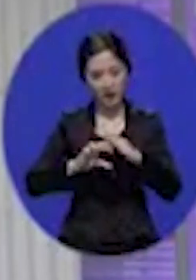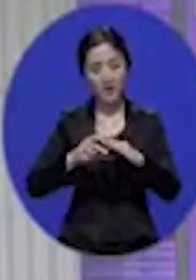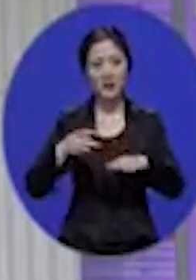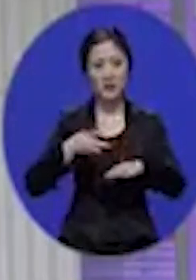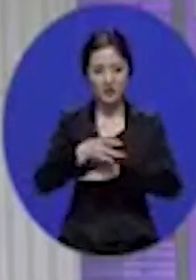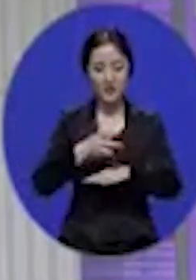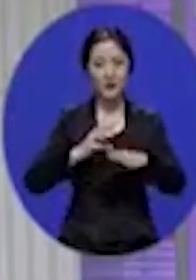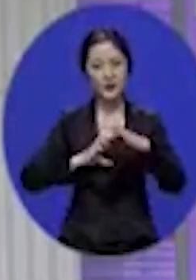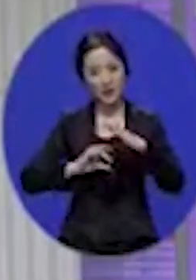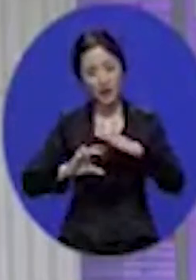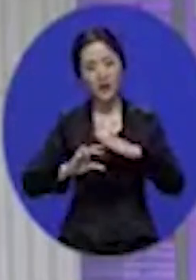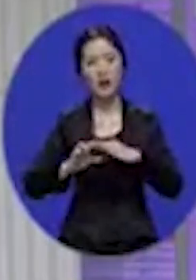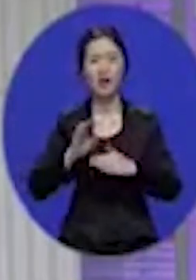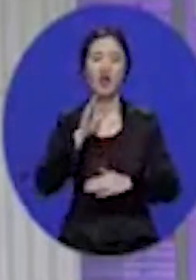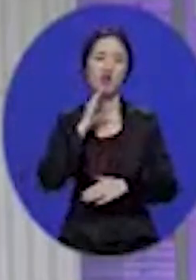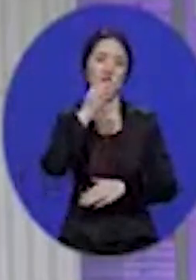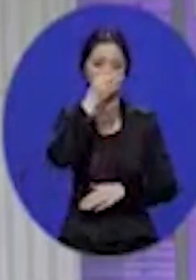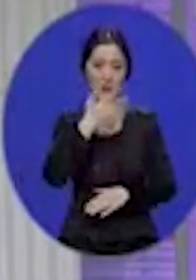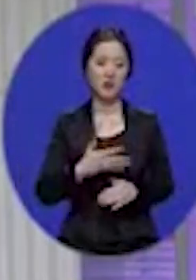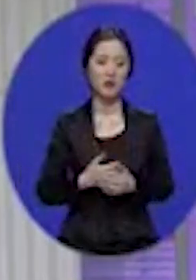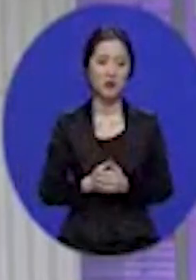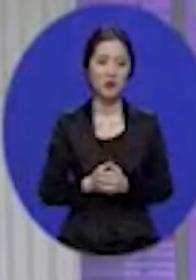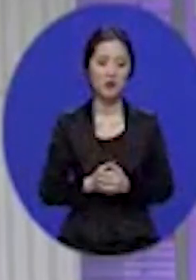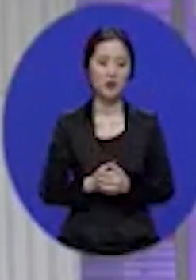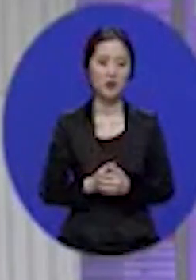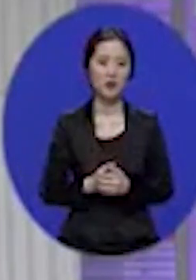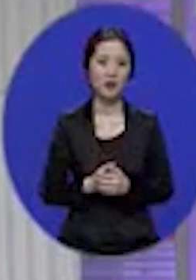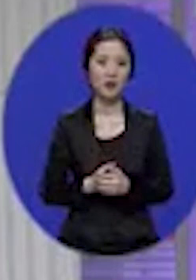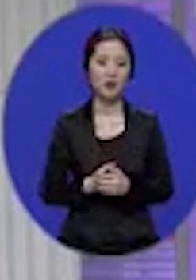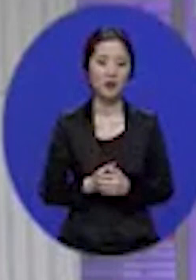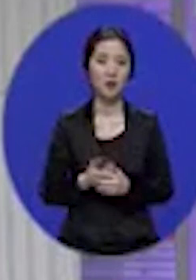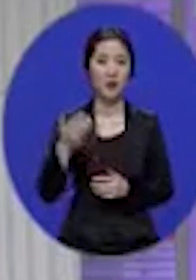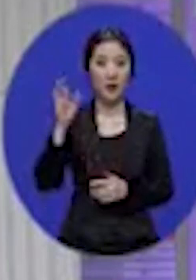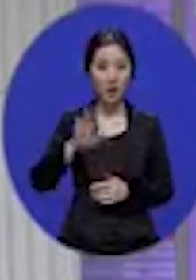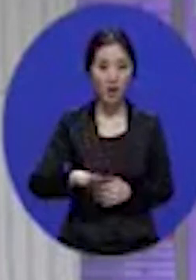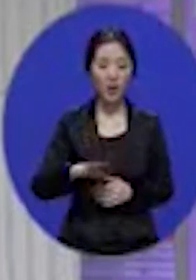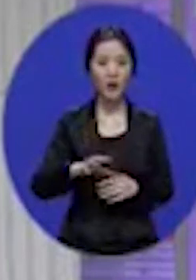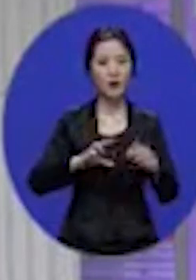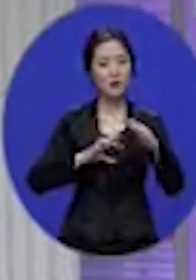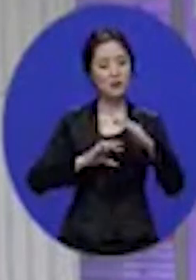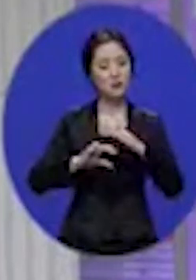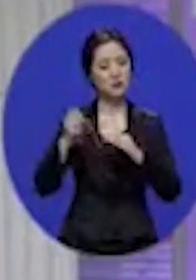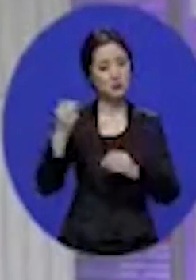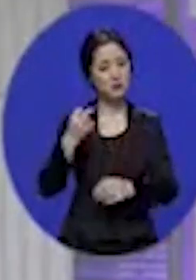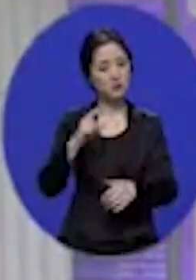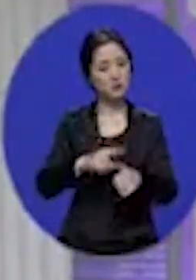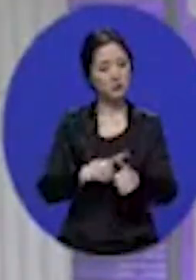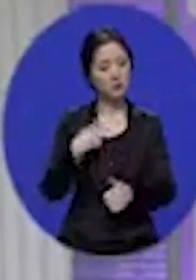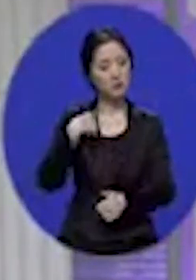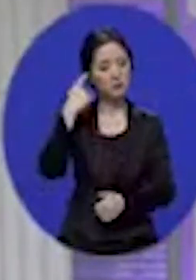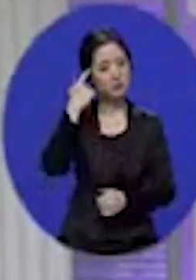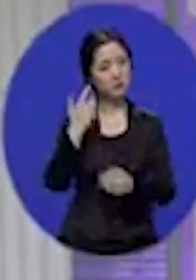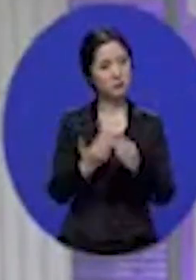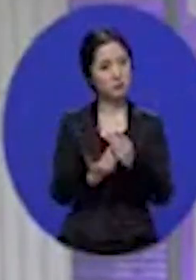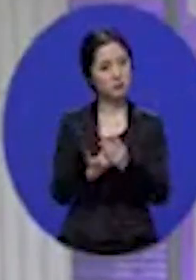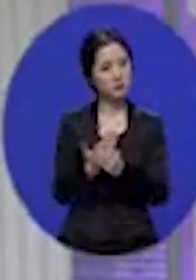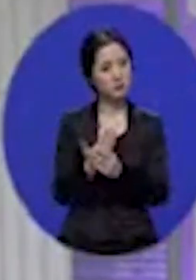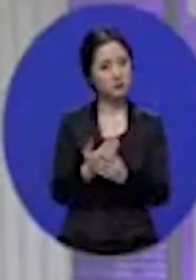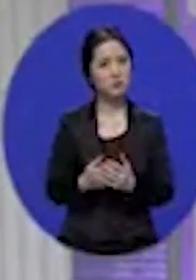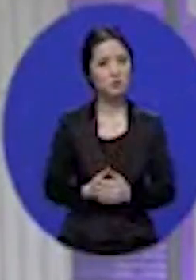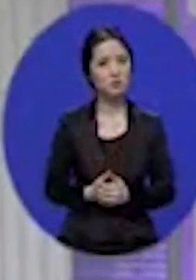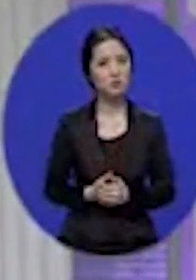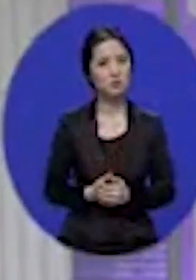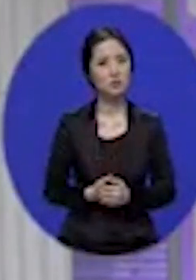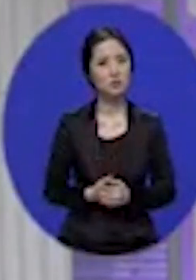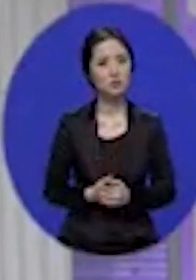그런 이제 등교길이었는데 늘 청량역에서 지하철을 타다 보니까 어떤 궁금증이 일어나냐면 아 왜 남자